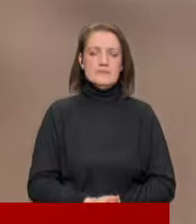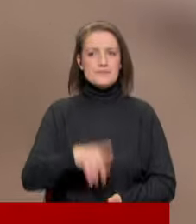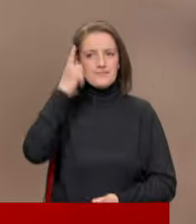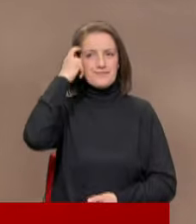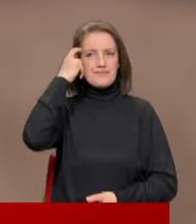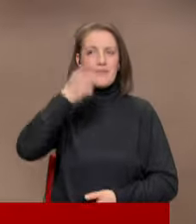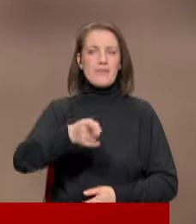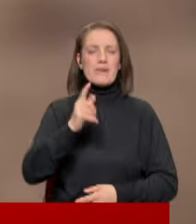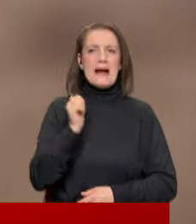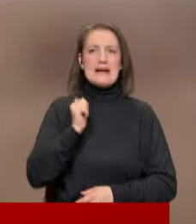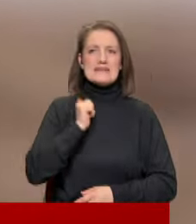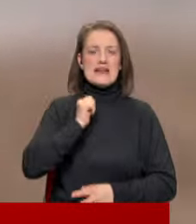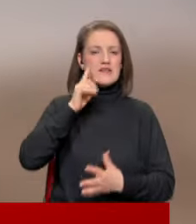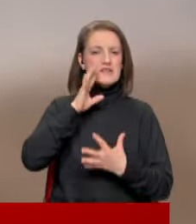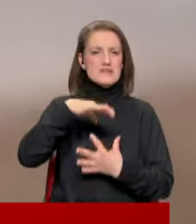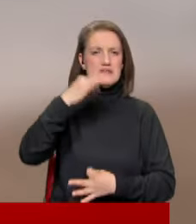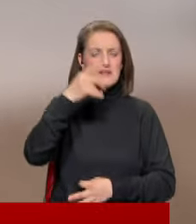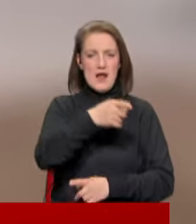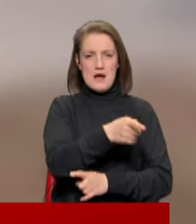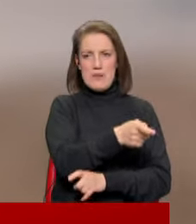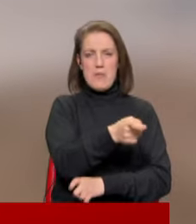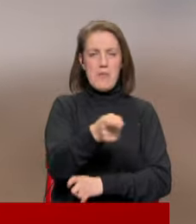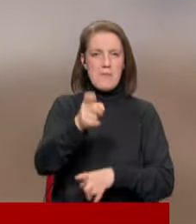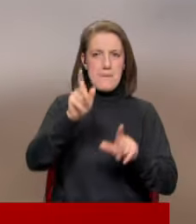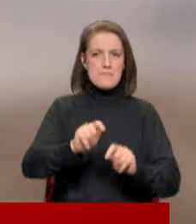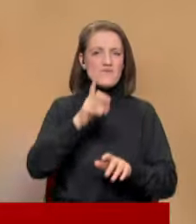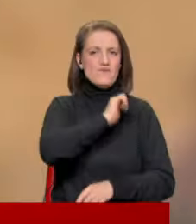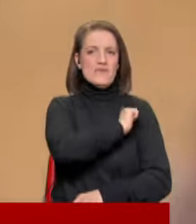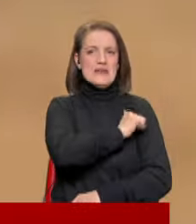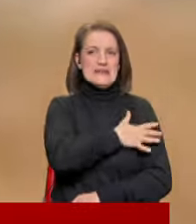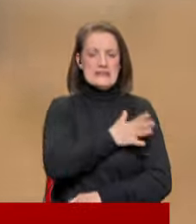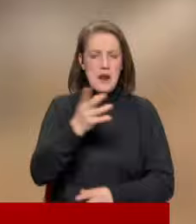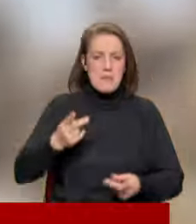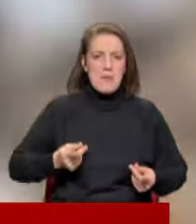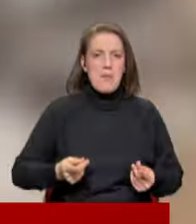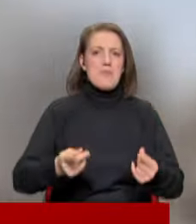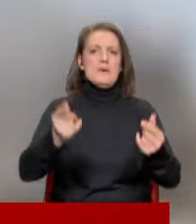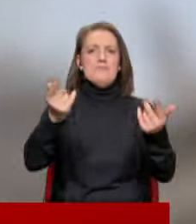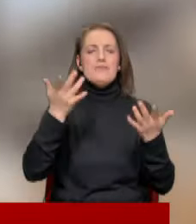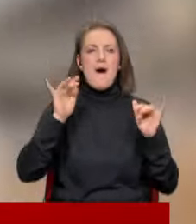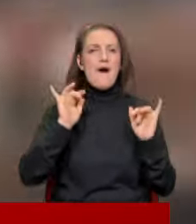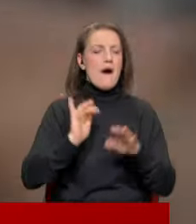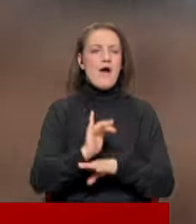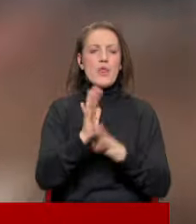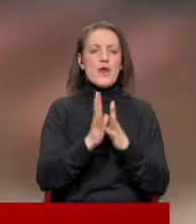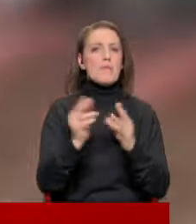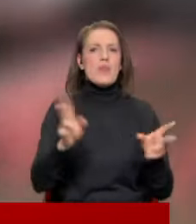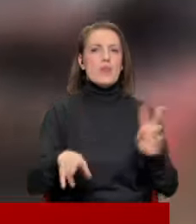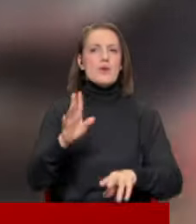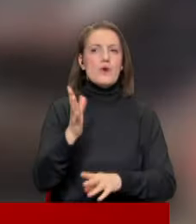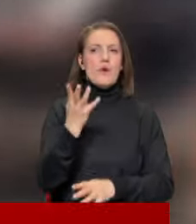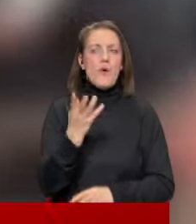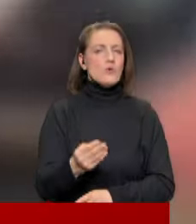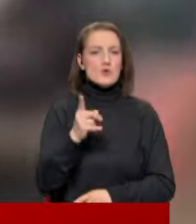İsrail Tank ve askerleri insanların üzerine ateş açtı filistinliler Can avli ile kaçıştı yine hayatını kaybedenler oldu